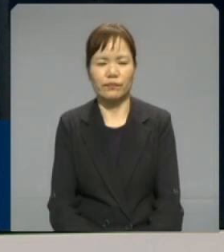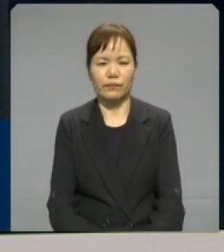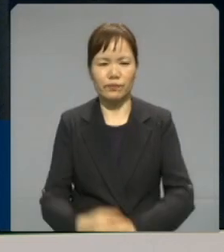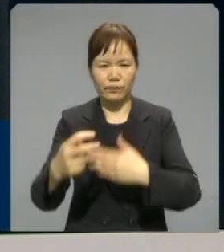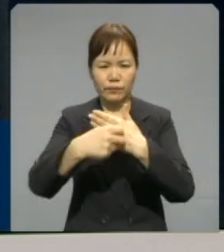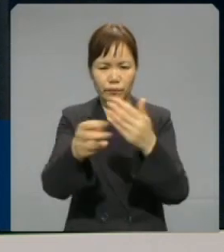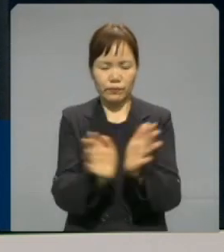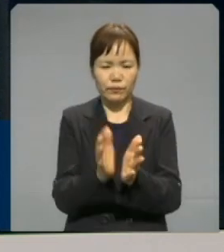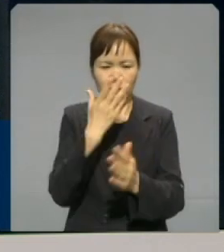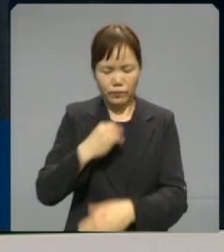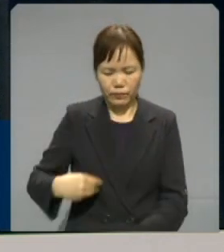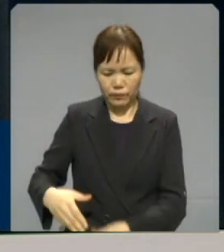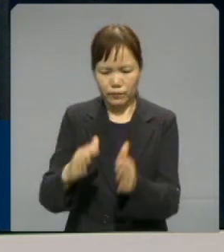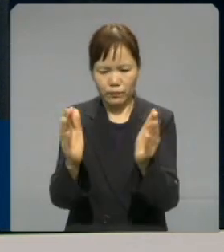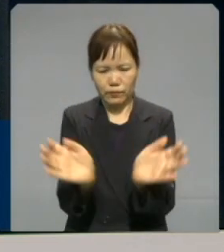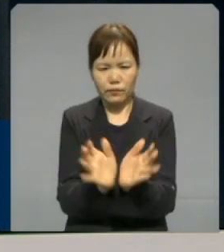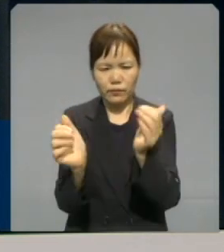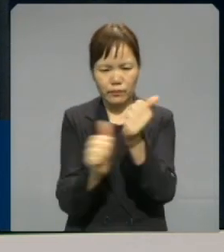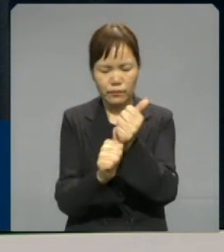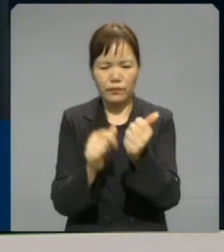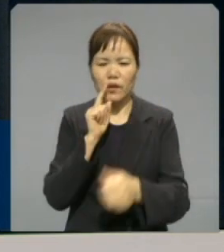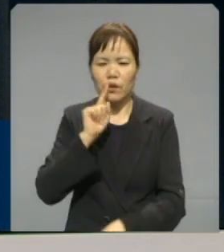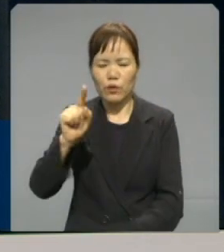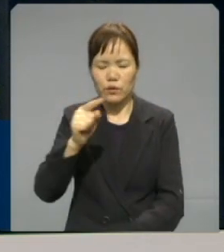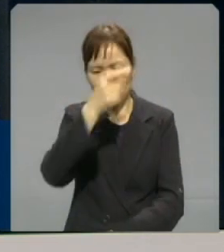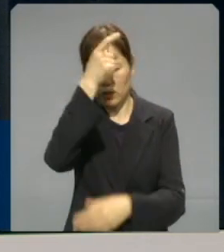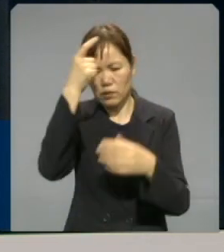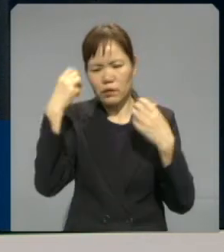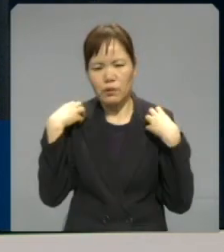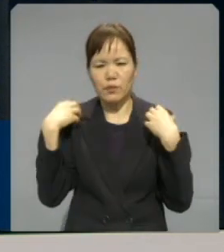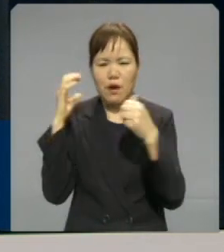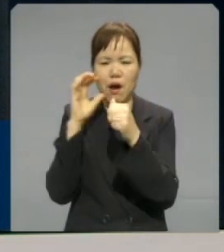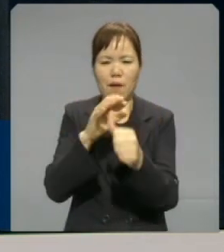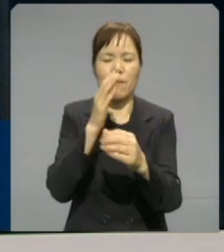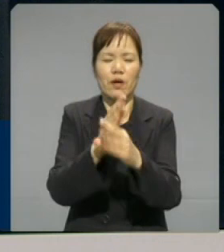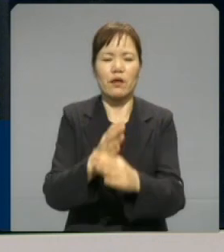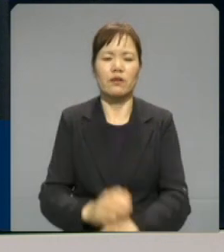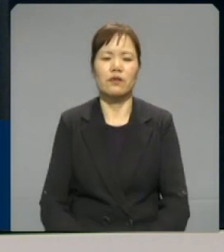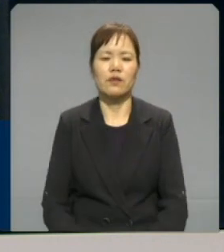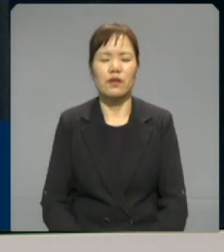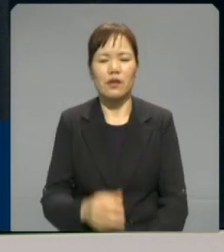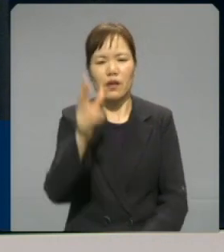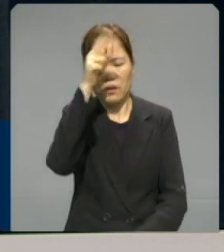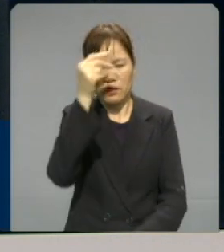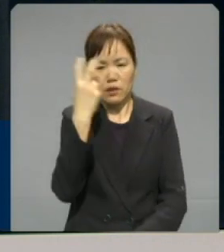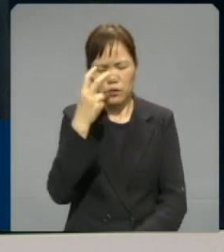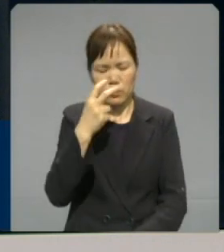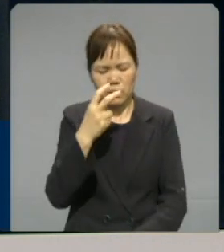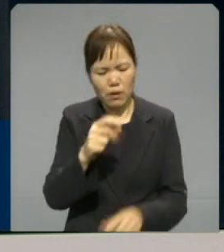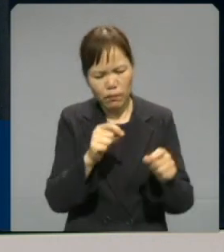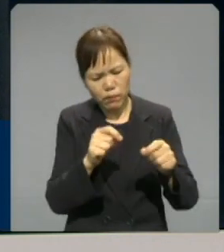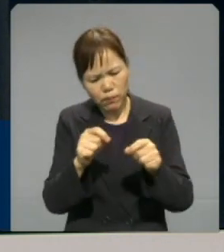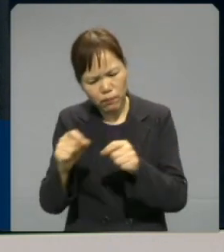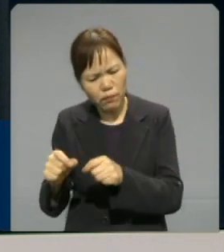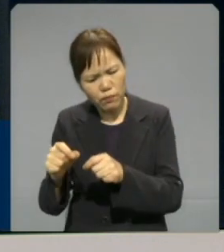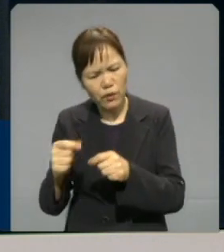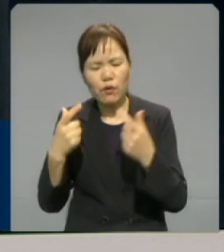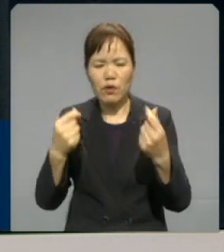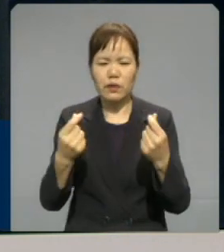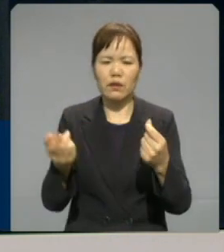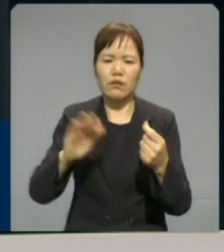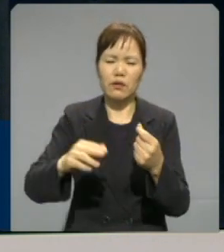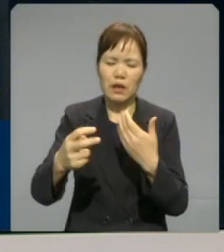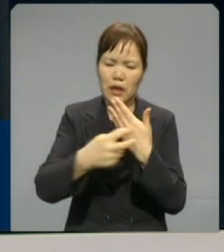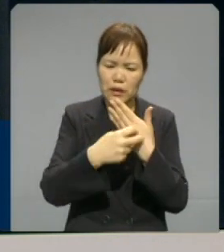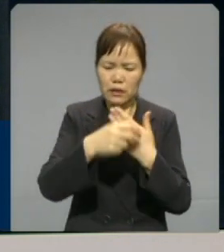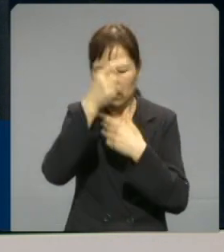의료계도 복지부 착을 고소하는 등 한층 더 정부를 강하게 압박하고 있습니다 경찰 수사는 지체되는 분위기지만 좀처럼 의정